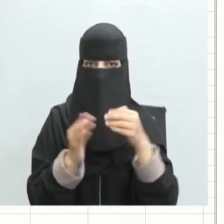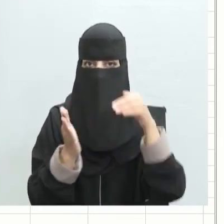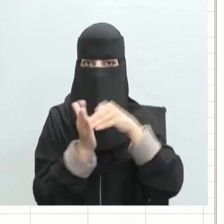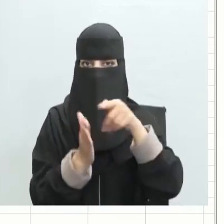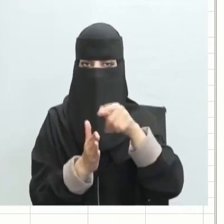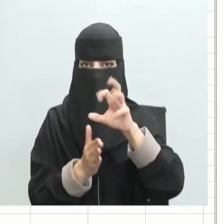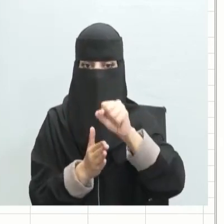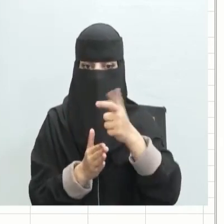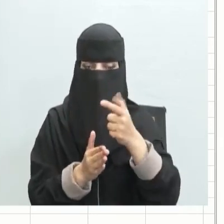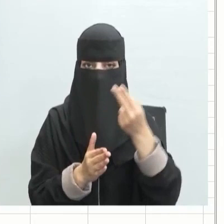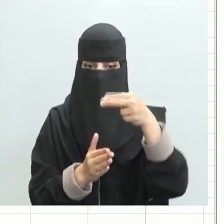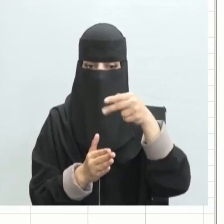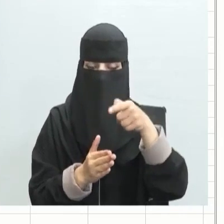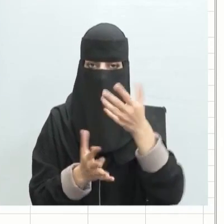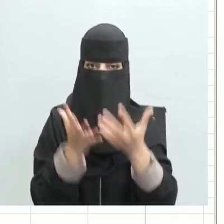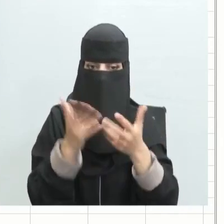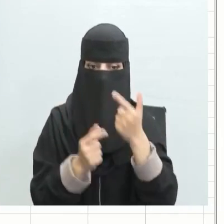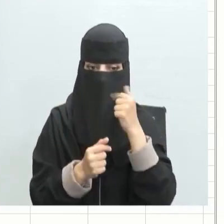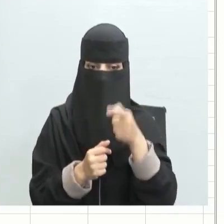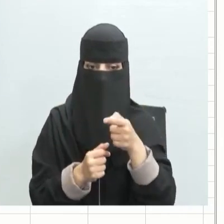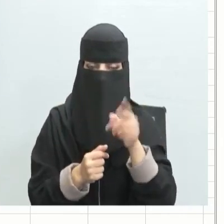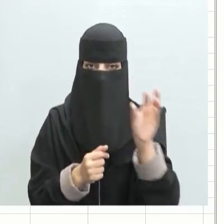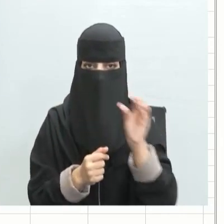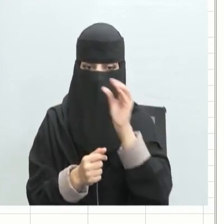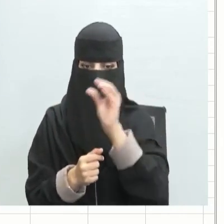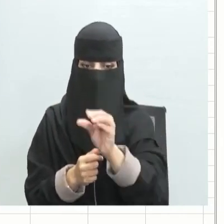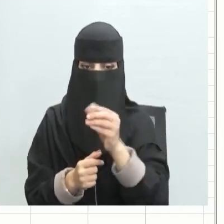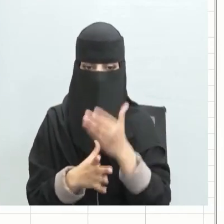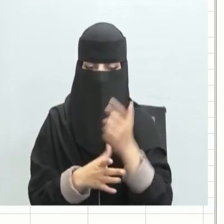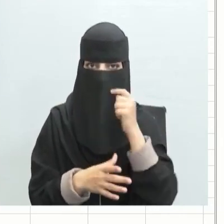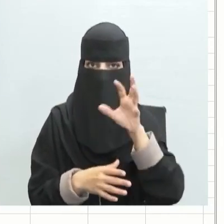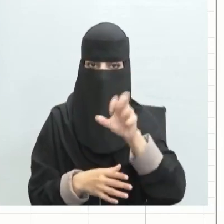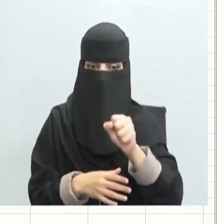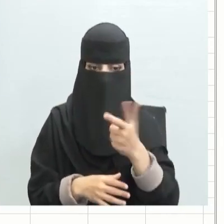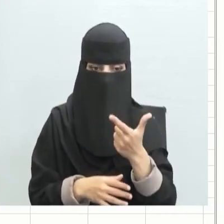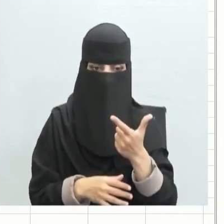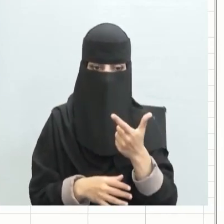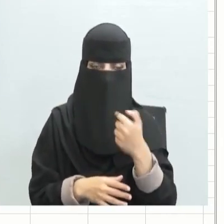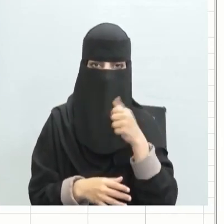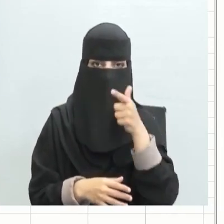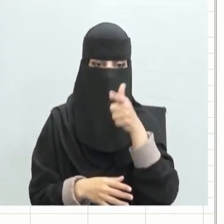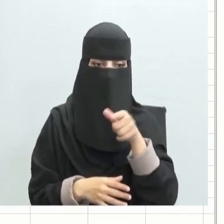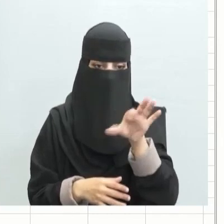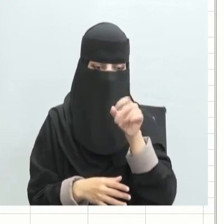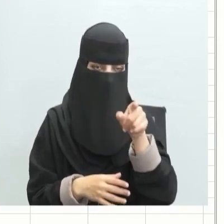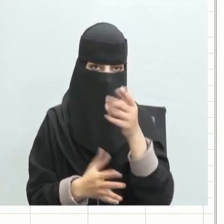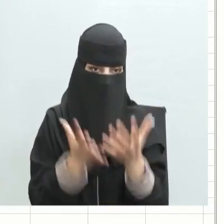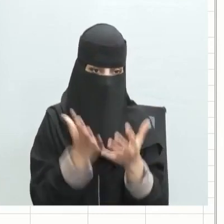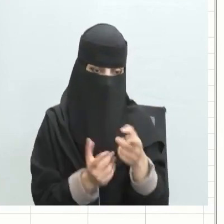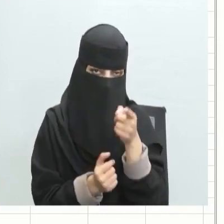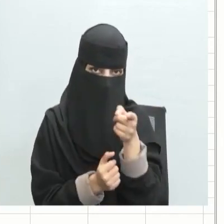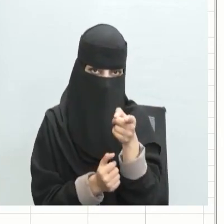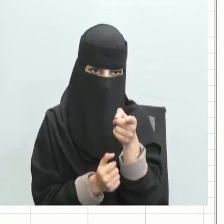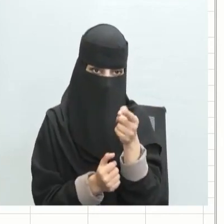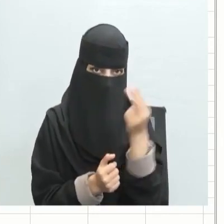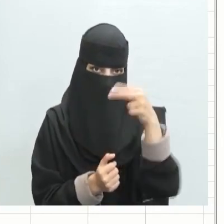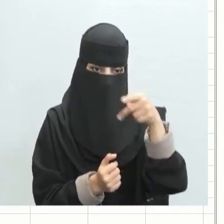لقيمه معينه نضع هذه الداله يقولك تبغى توجد جذر لايش نقول له نبغى هذه القيمه